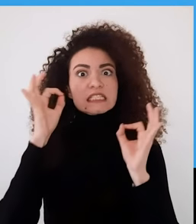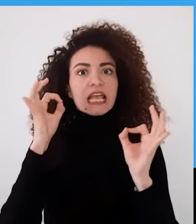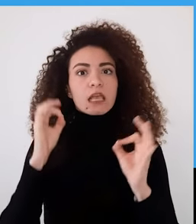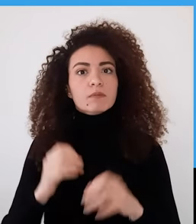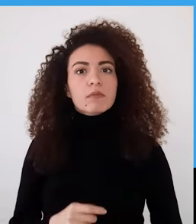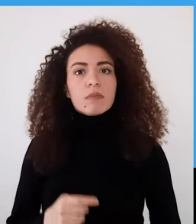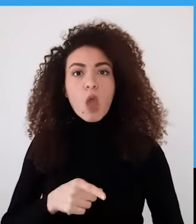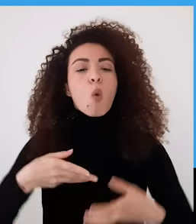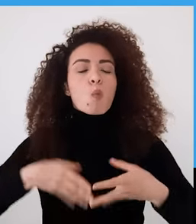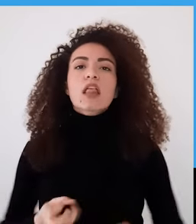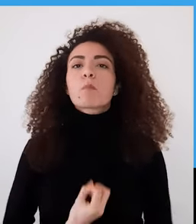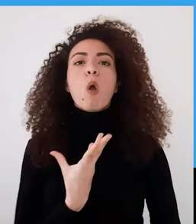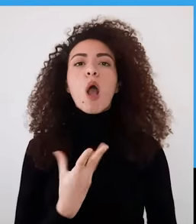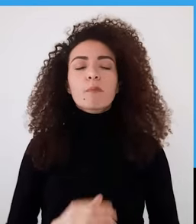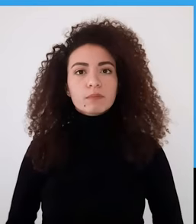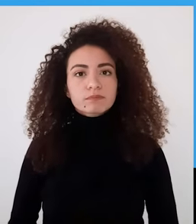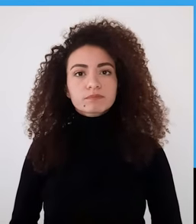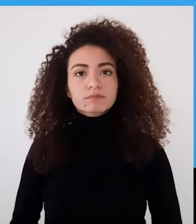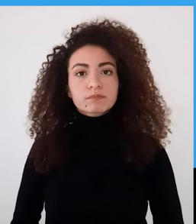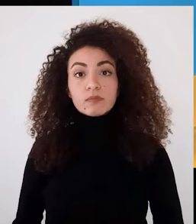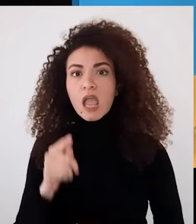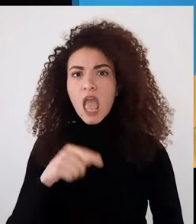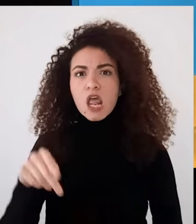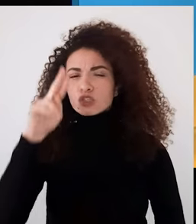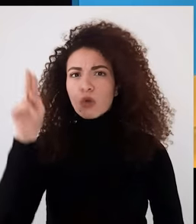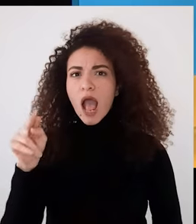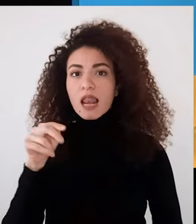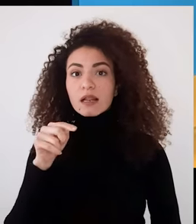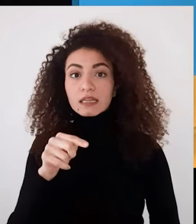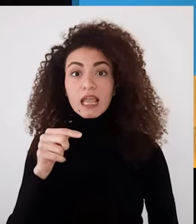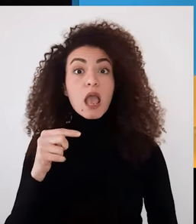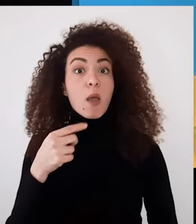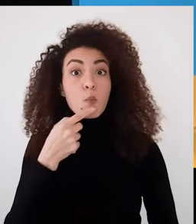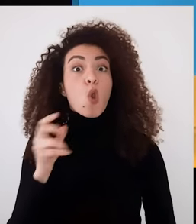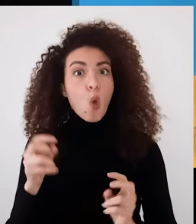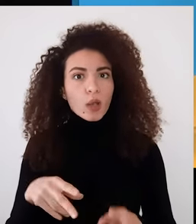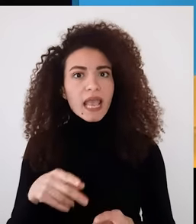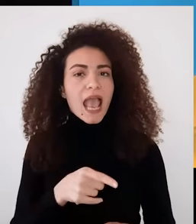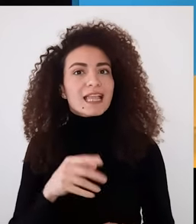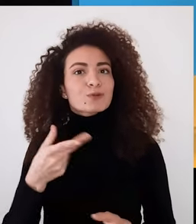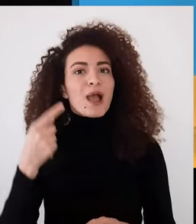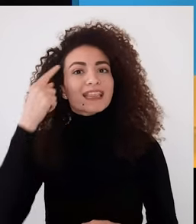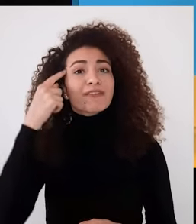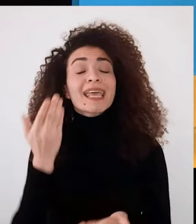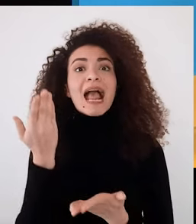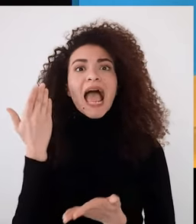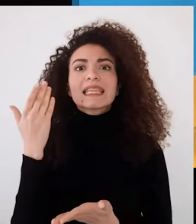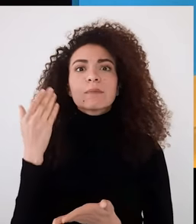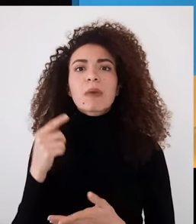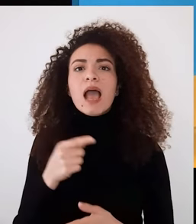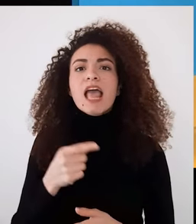بيولدوا فنانون أو علماء. شو رأيك؟ الأمثلة الثلاثة اللي طرحت تنطلق من العقلية